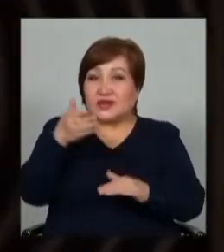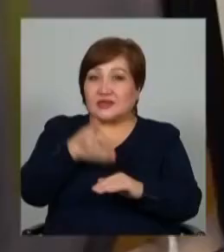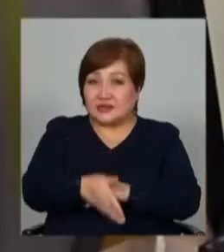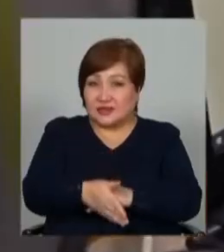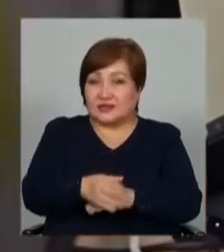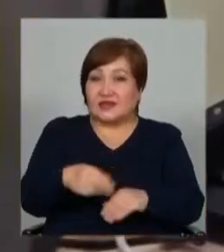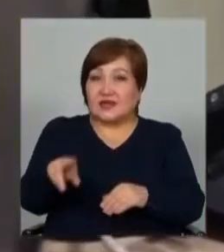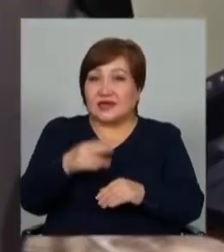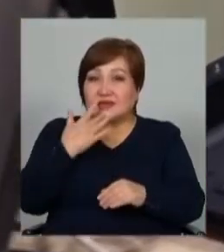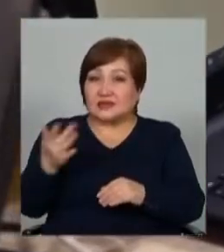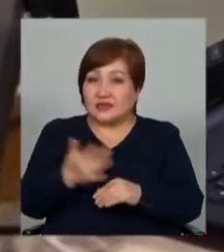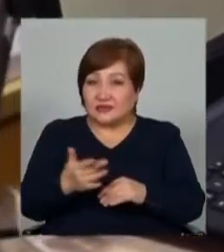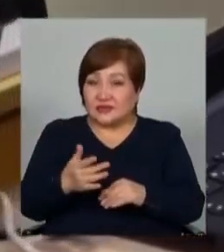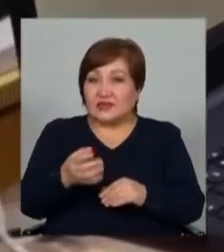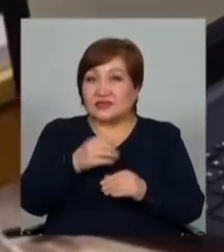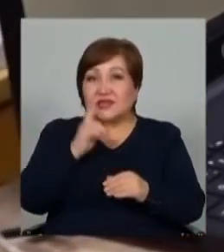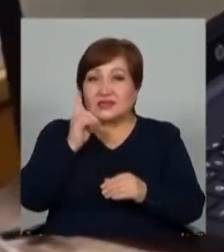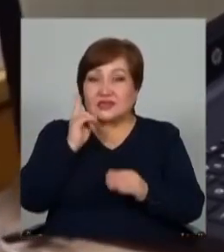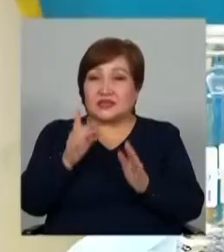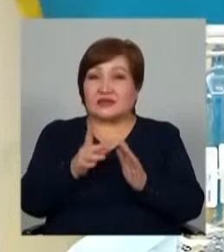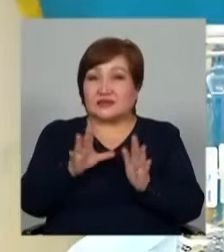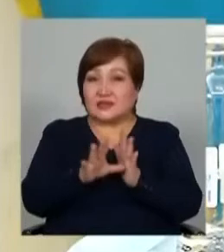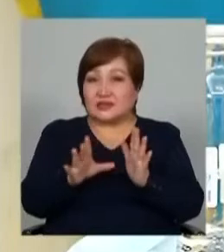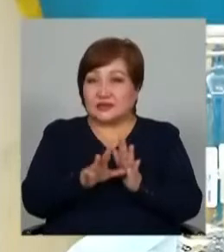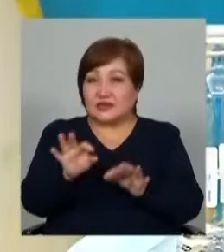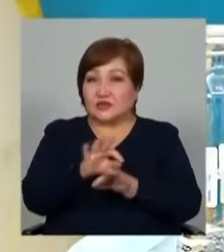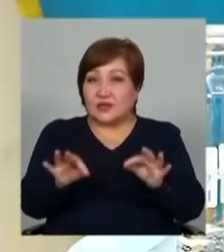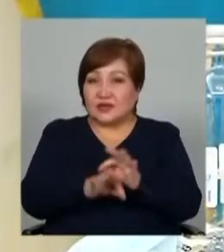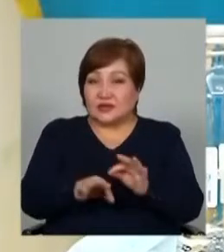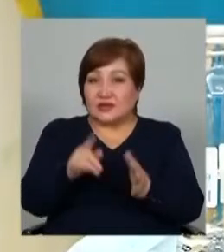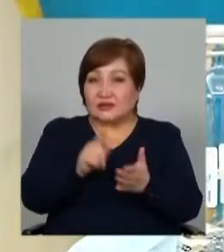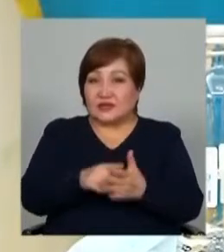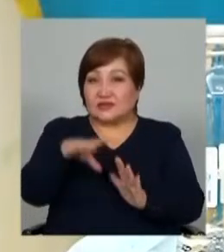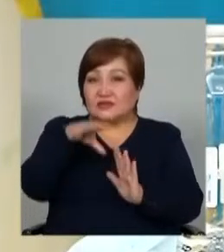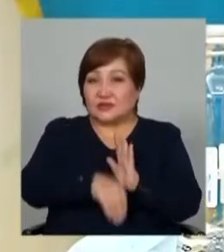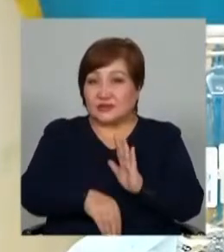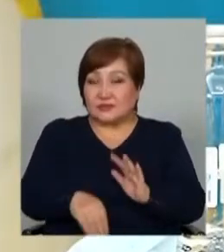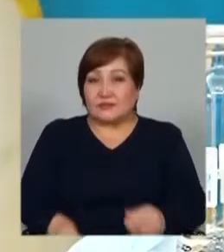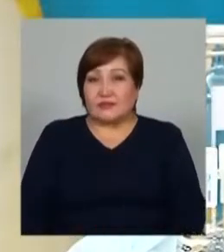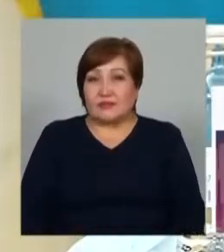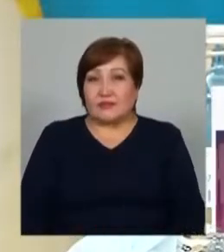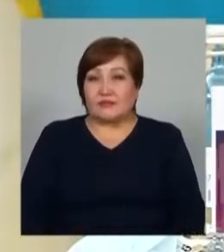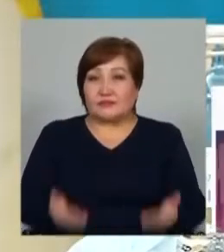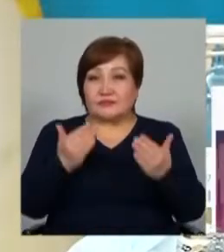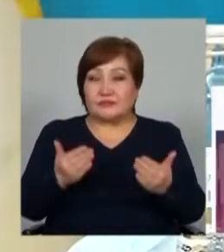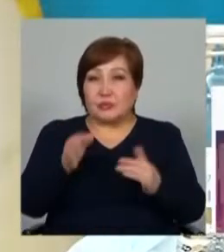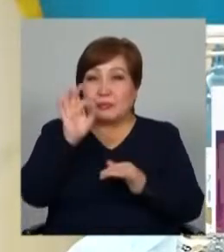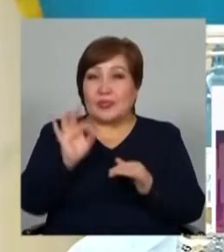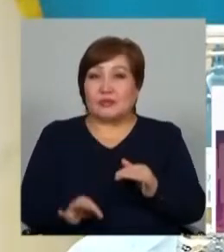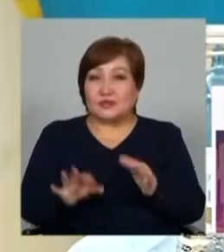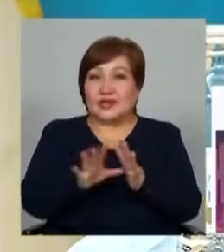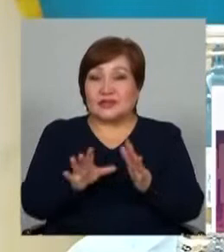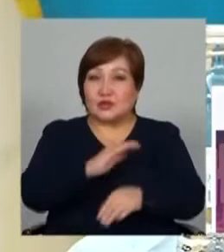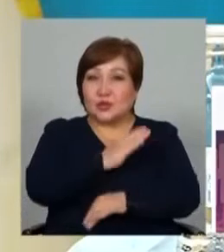жасыл энергетика жобаларын іске қосқан абзал. Получать электроэнергию по адекватным тарифам. Қазіргі мөлшерлеме электр қуатының